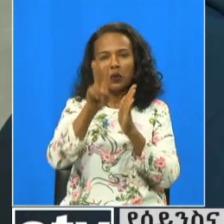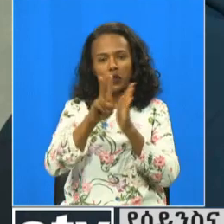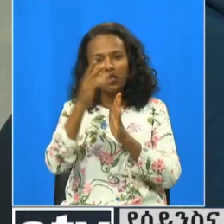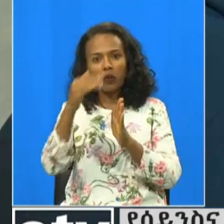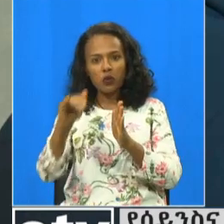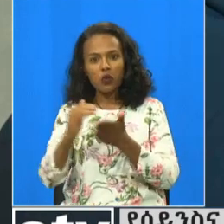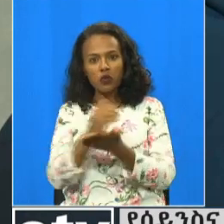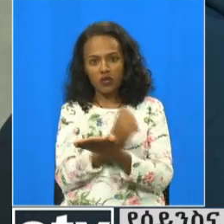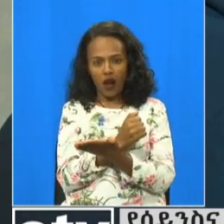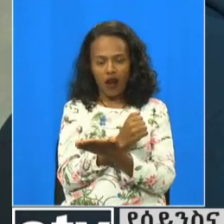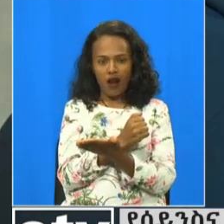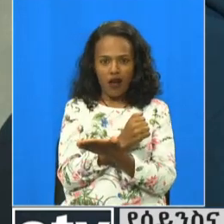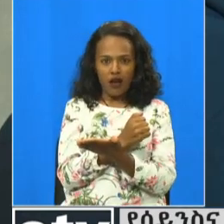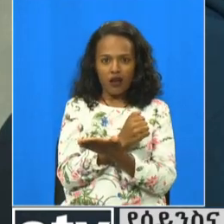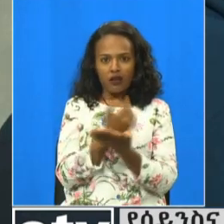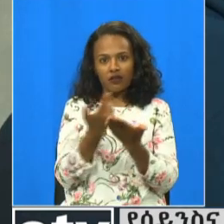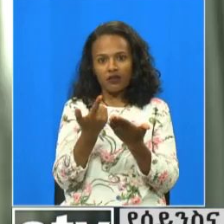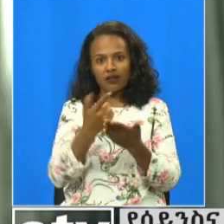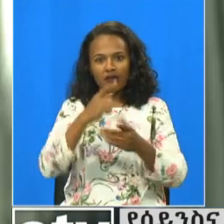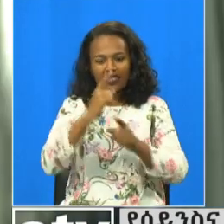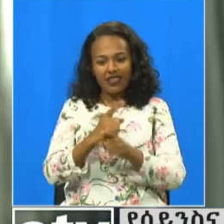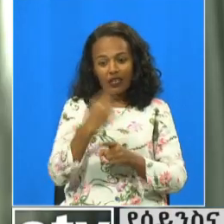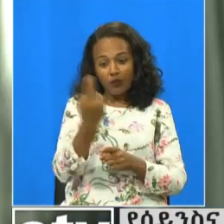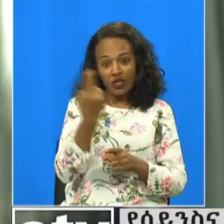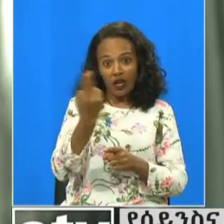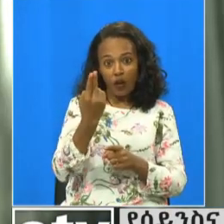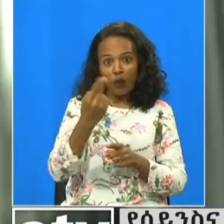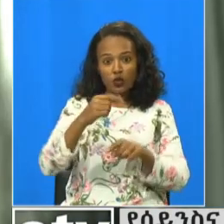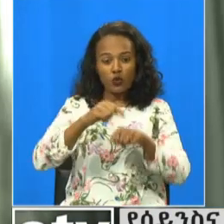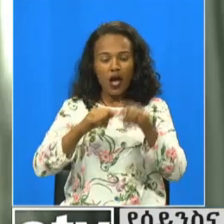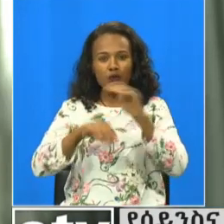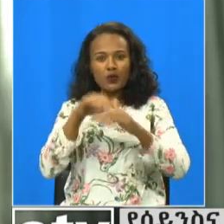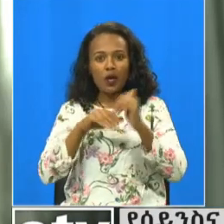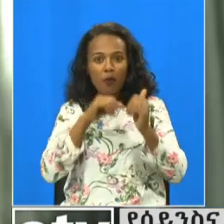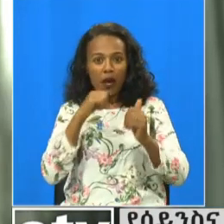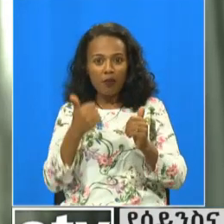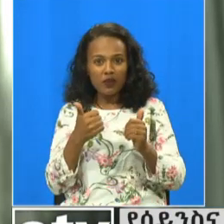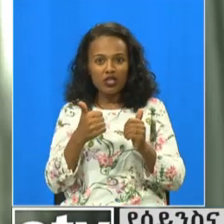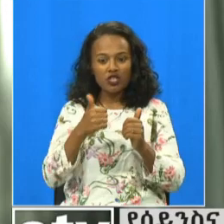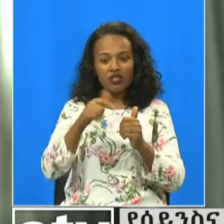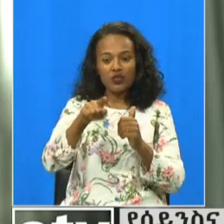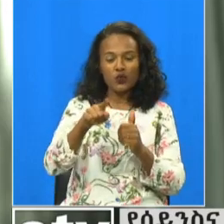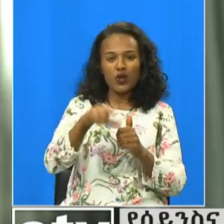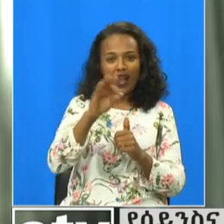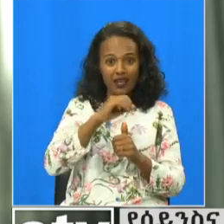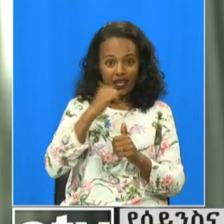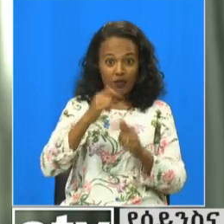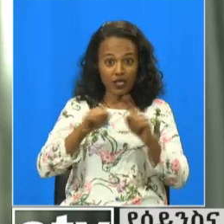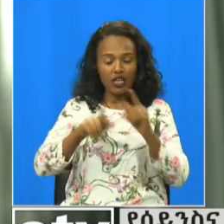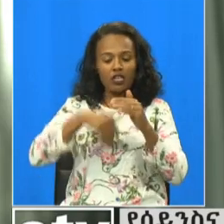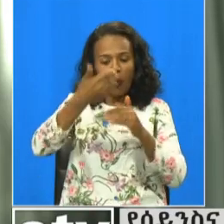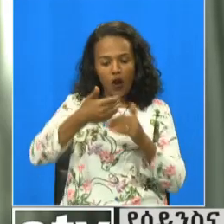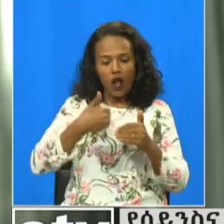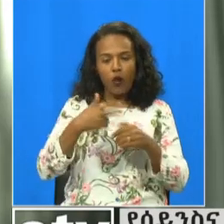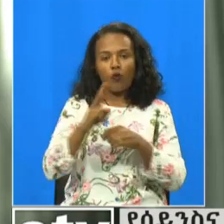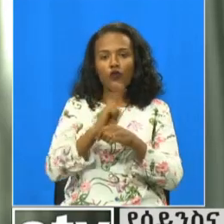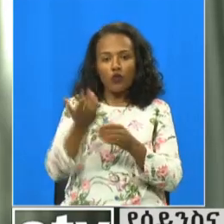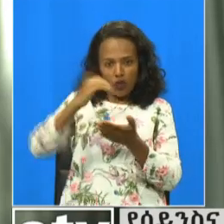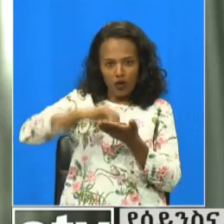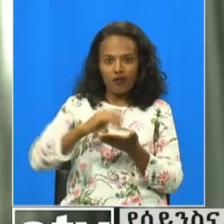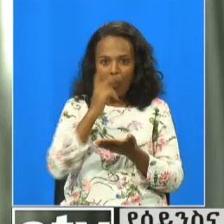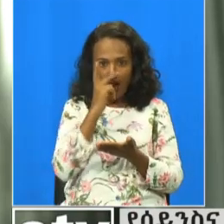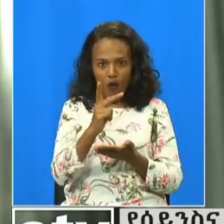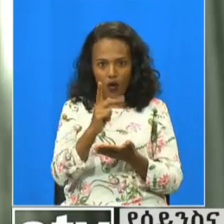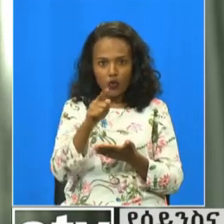ነው። ዩዥሊ ላይቭ ሌክቸሮቹ ሰዓቱ ስለማይስማማልኝ ላይቭ ሌክቸሮቹን አጥንዳላደርግም። ከዛ በኋላ ያለውን ቪዲዮ ነው ማየው። እሱን ቪዲዮ